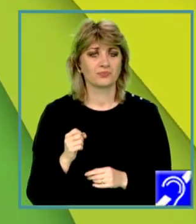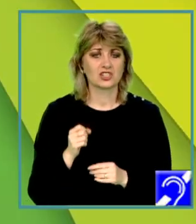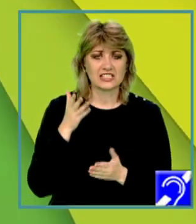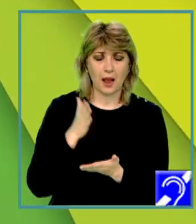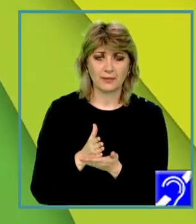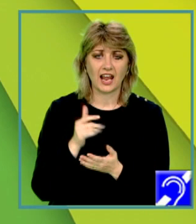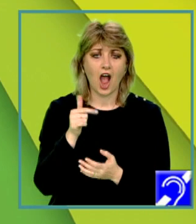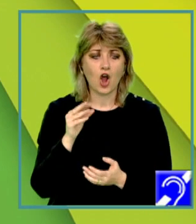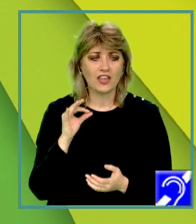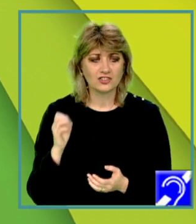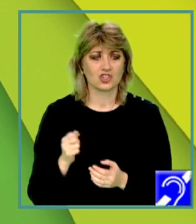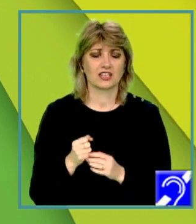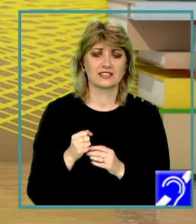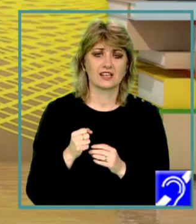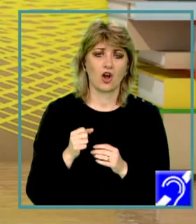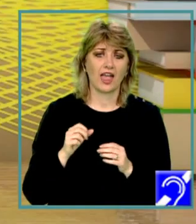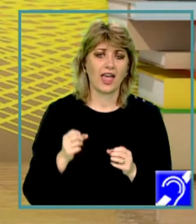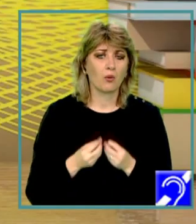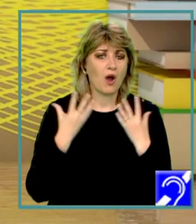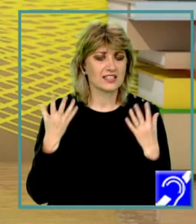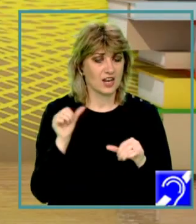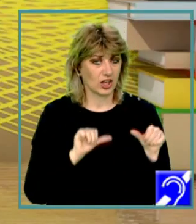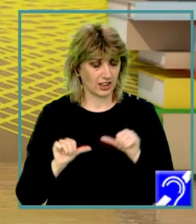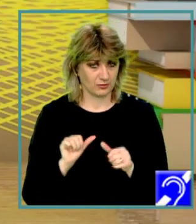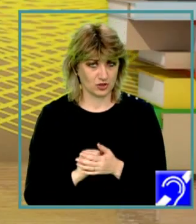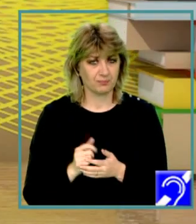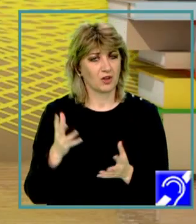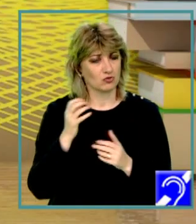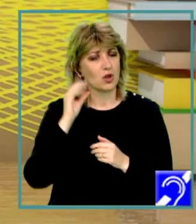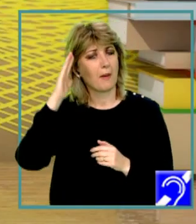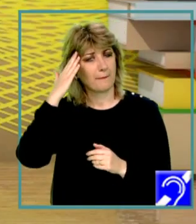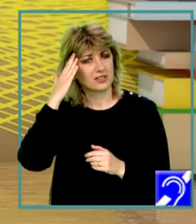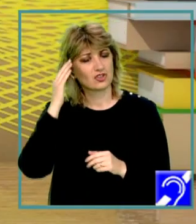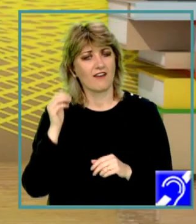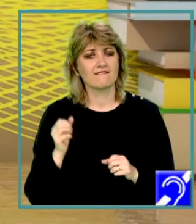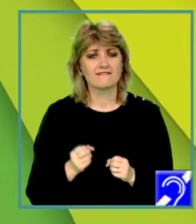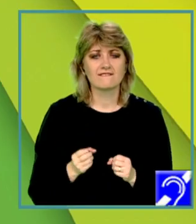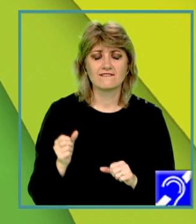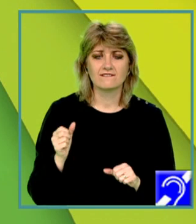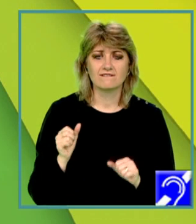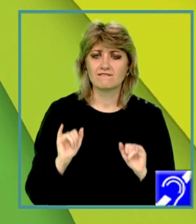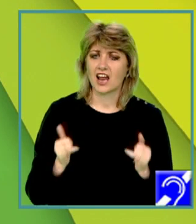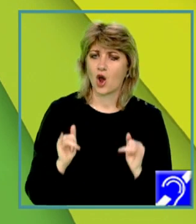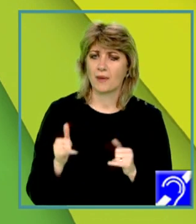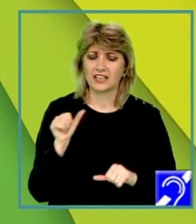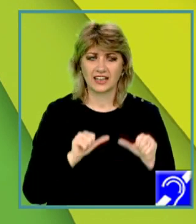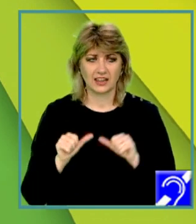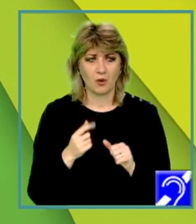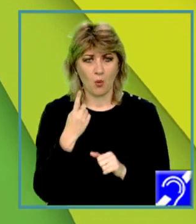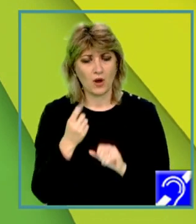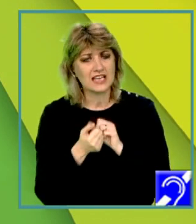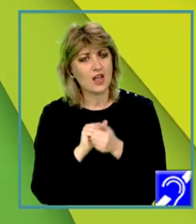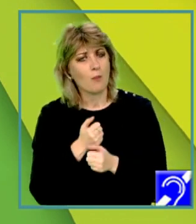ochilor ecuațiilor reacțiilor chimice să ne reamintim fenomenul chimic prin care una sau mai multe substanțe